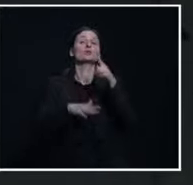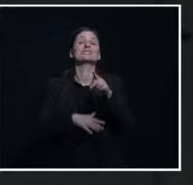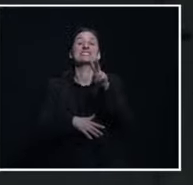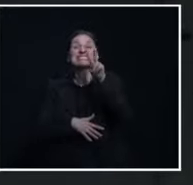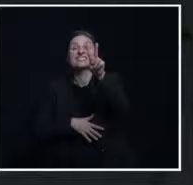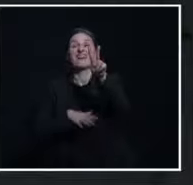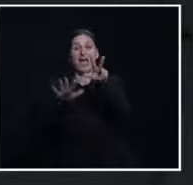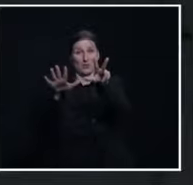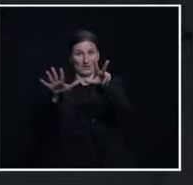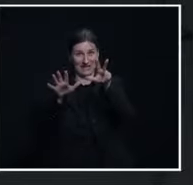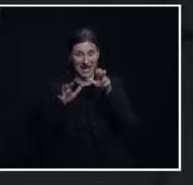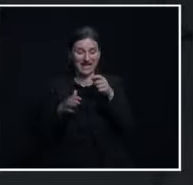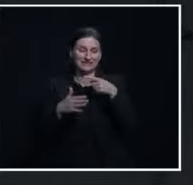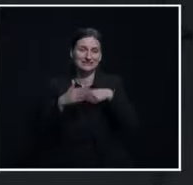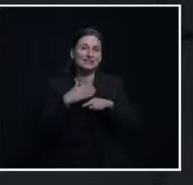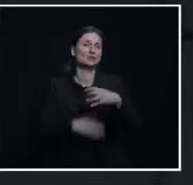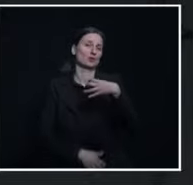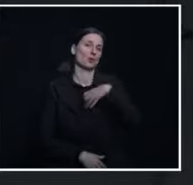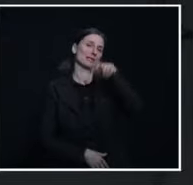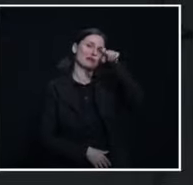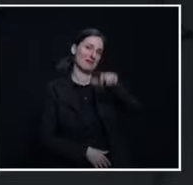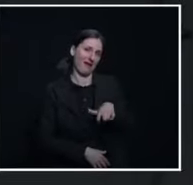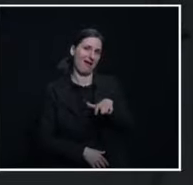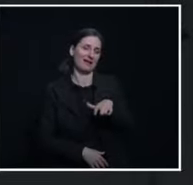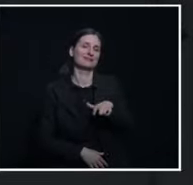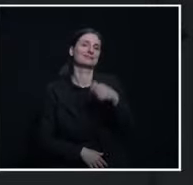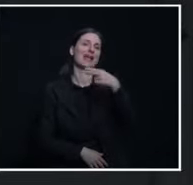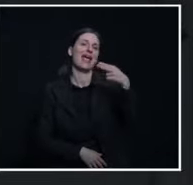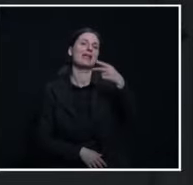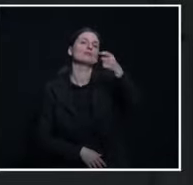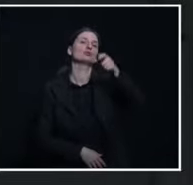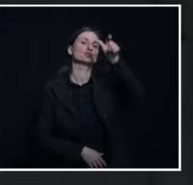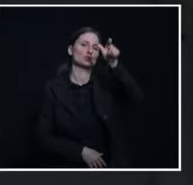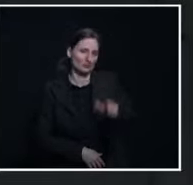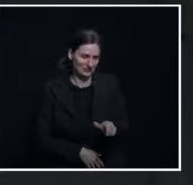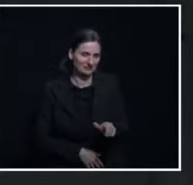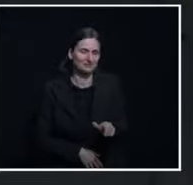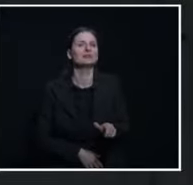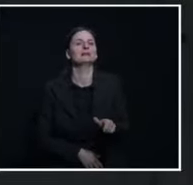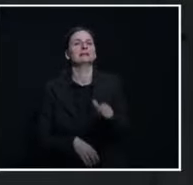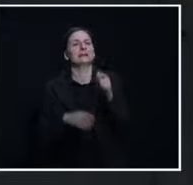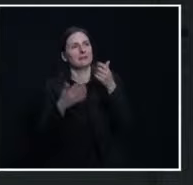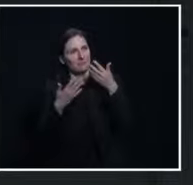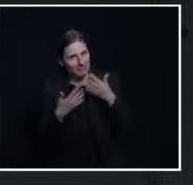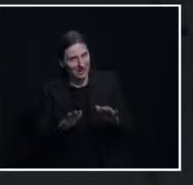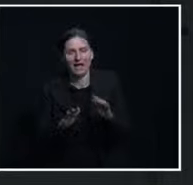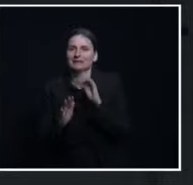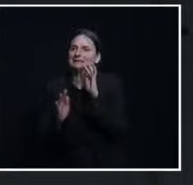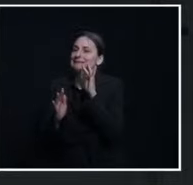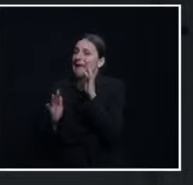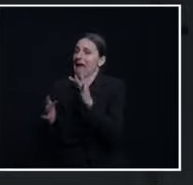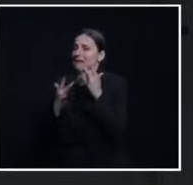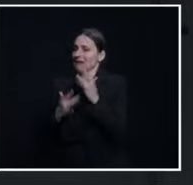1982 durch Kanzler Helmut Schmidt auch dieses Menschheitsverbrechen anerkannt